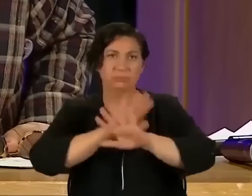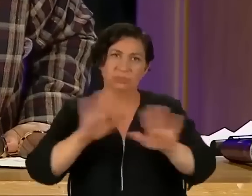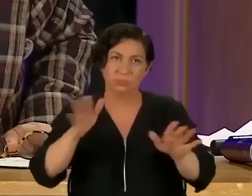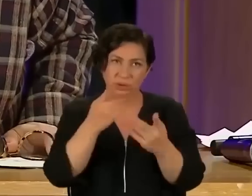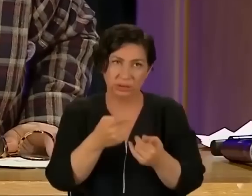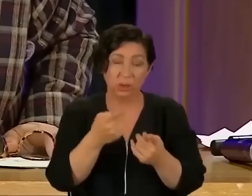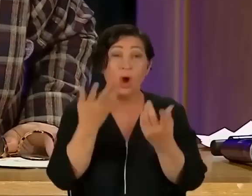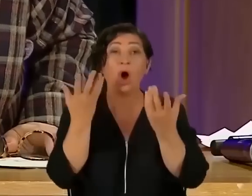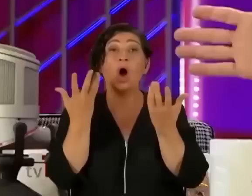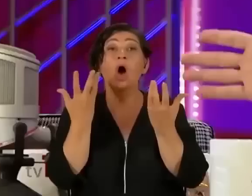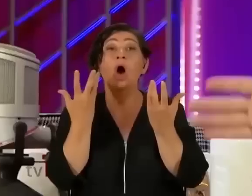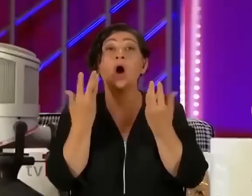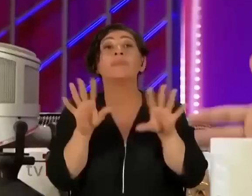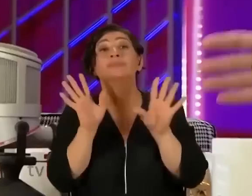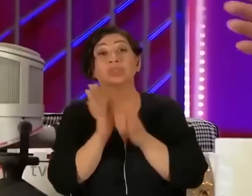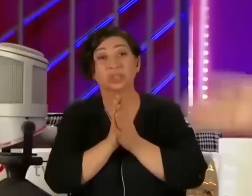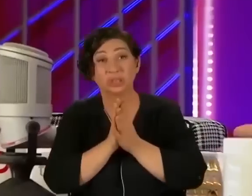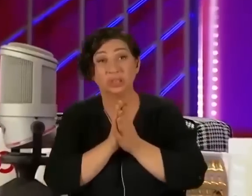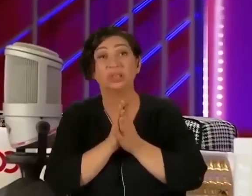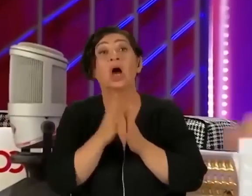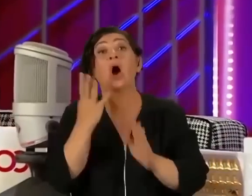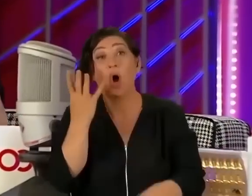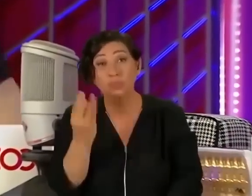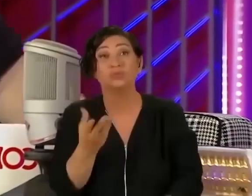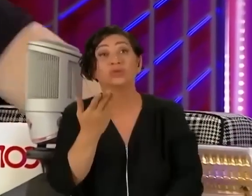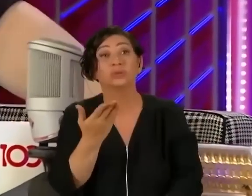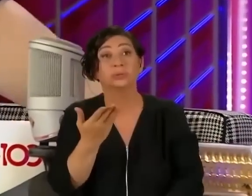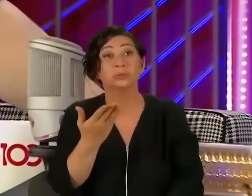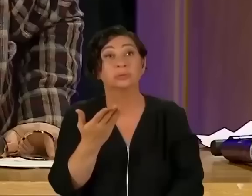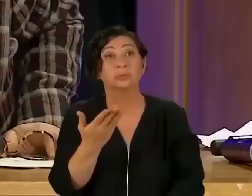ihtimalle. Olmamış. Ya şöyle bir şey var. Bu bir olmuşum de.